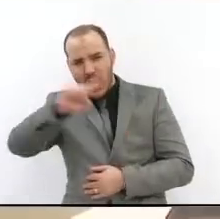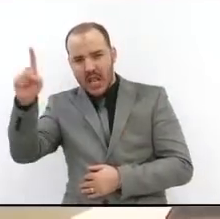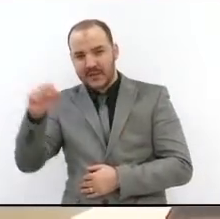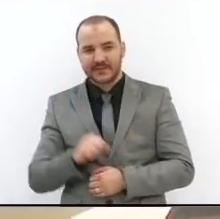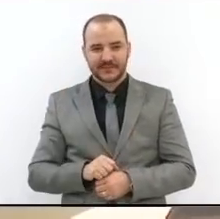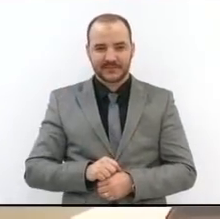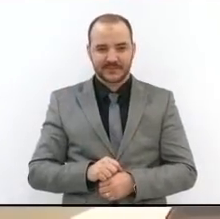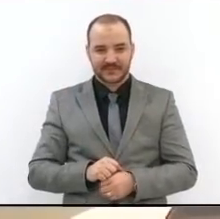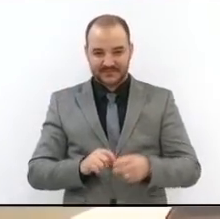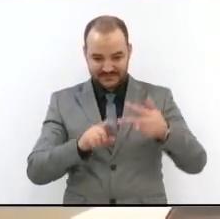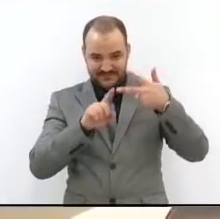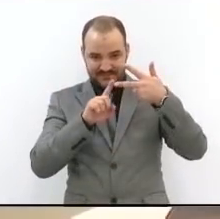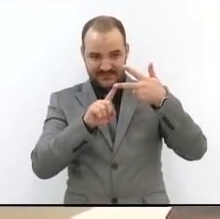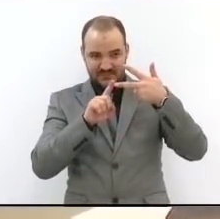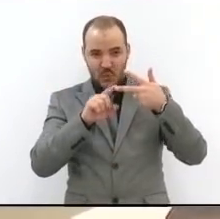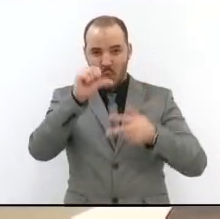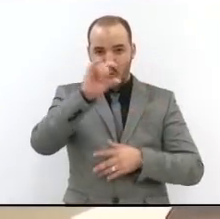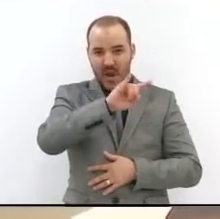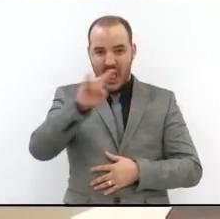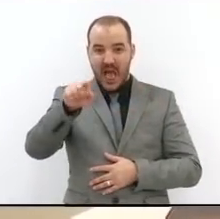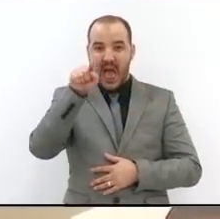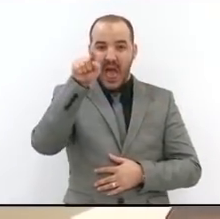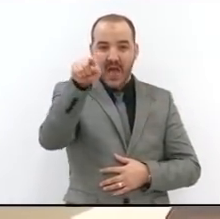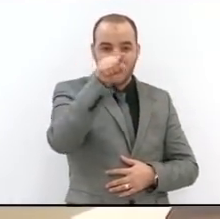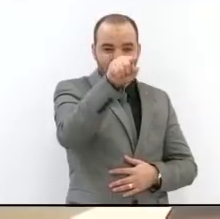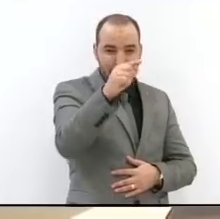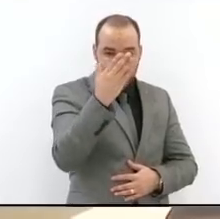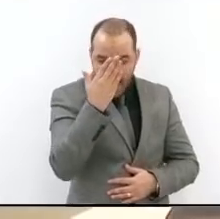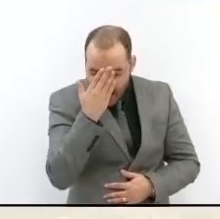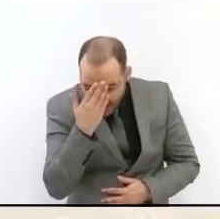ولا أنتم عابدون ما أعبد،